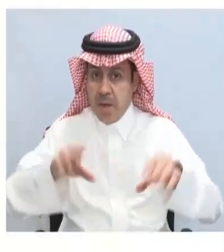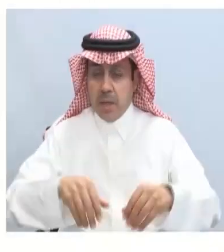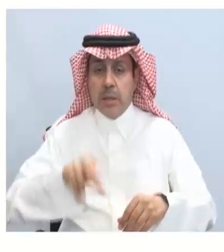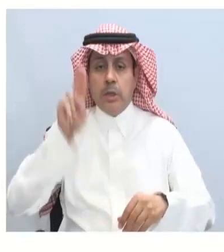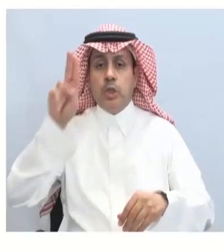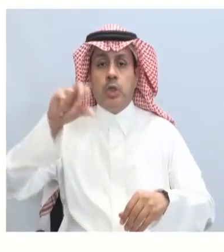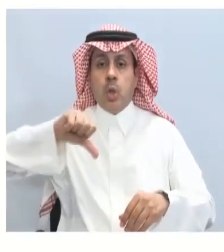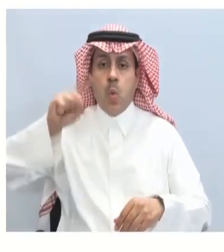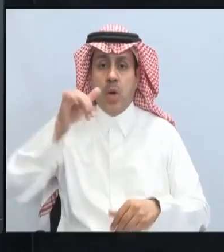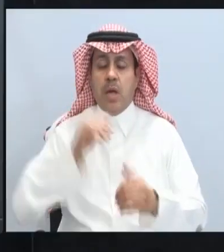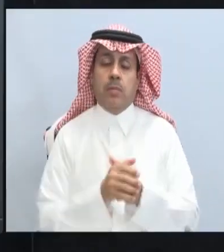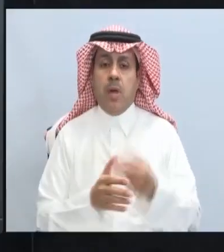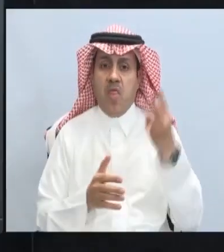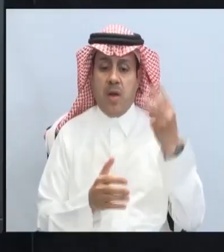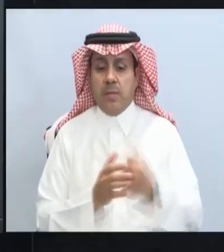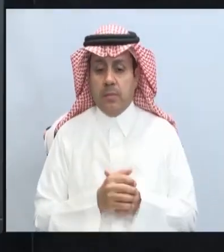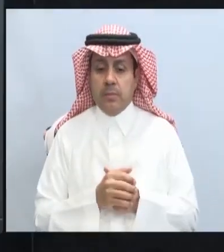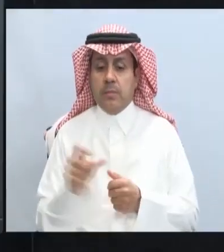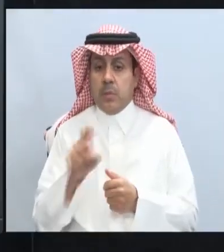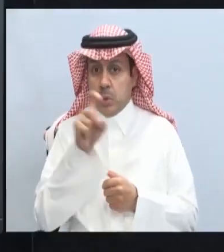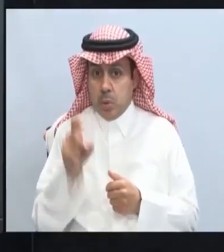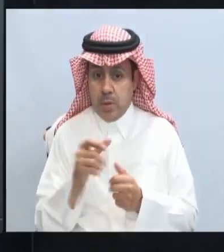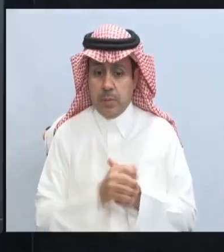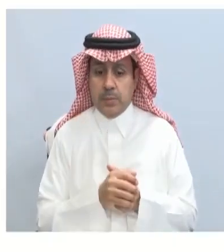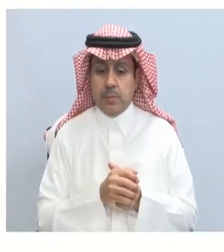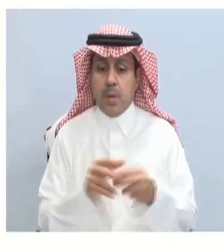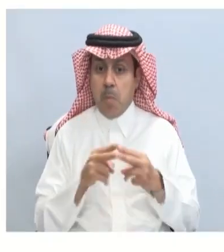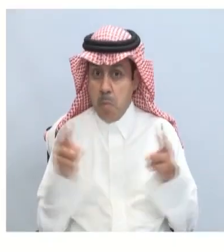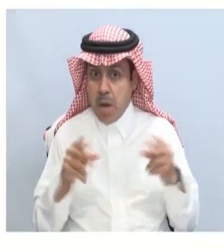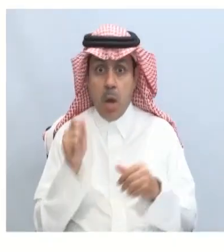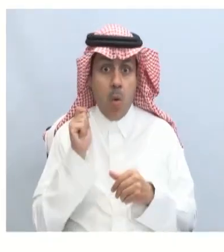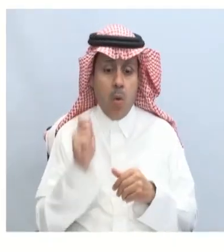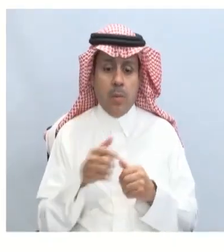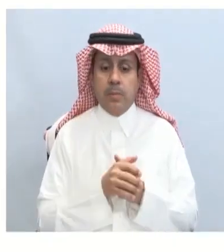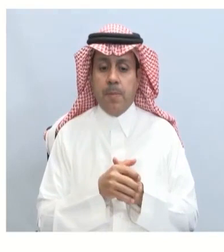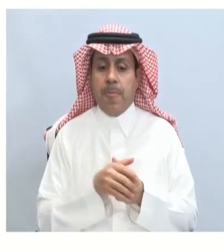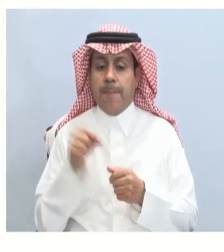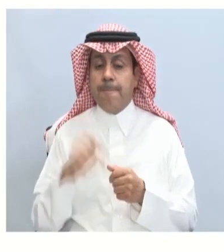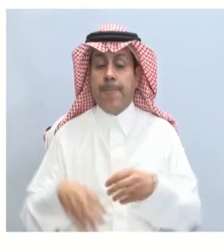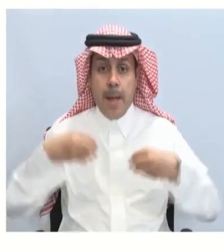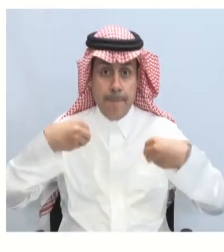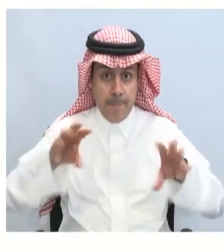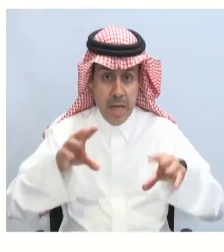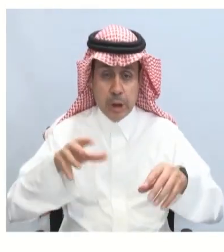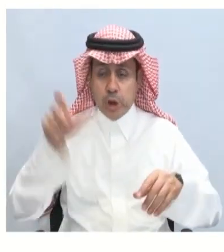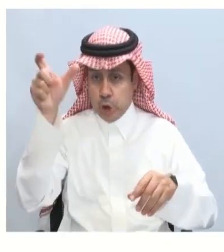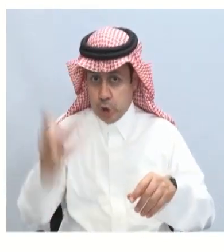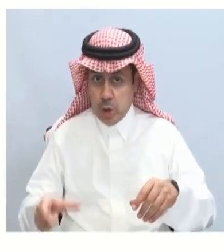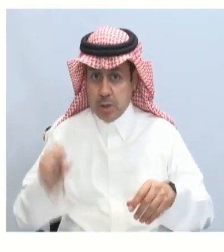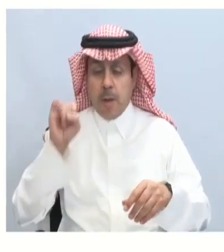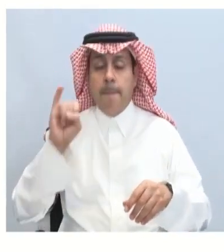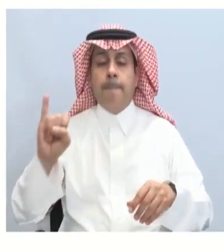الامانه ناتي بعد هذا الى سؤال اخر هنا بين الحكم فيما اذا باع شخص ملك